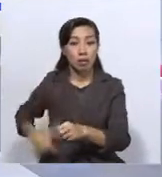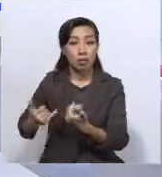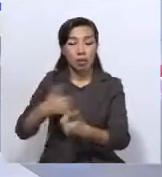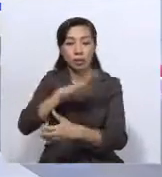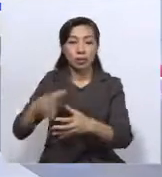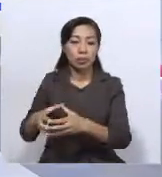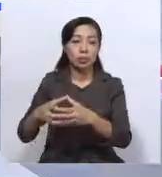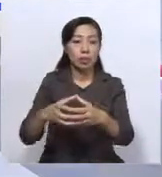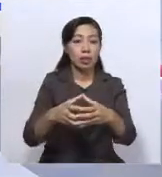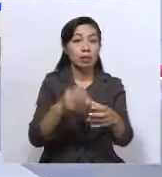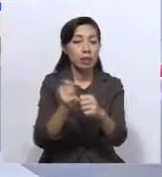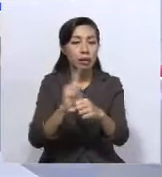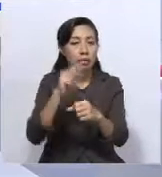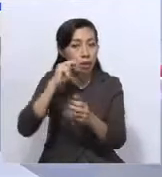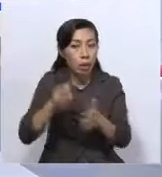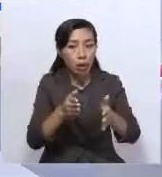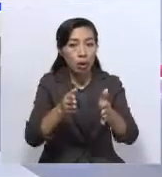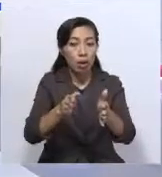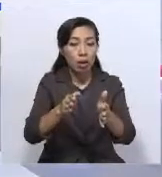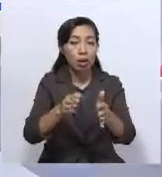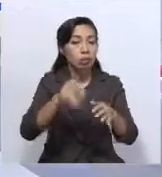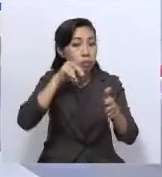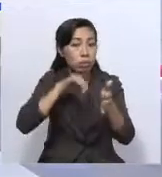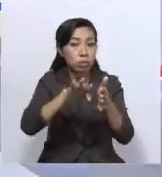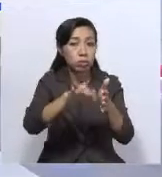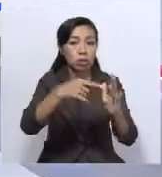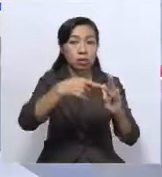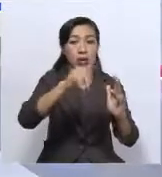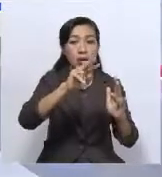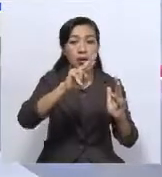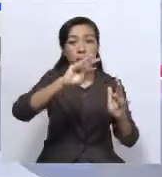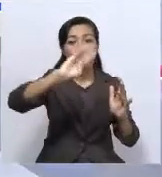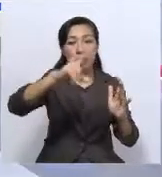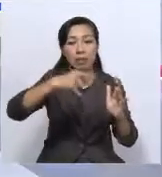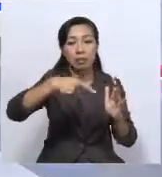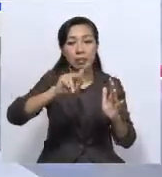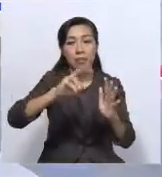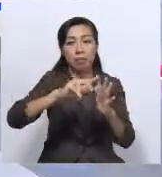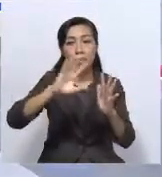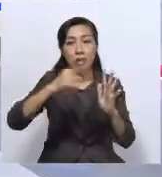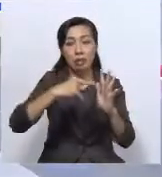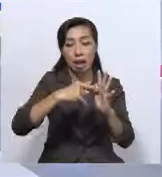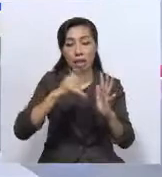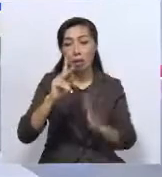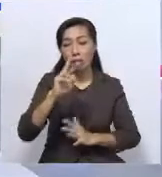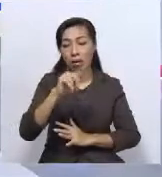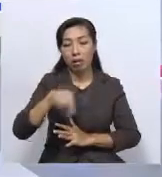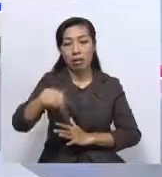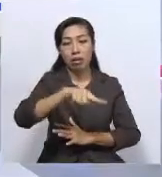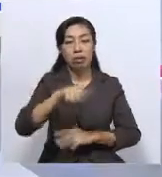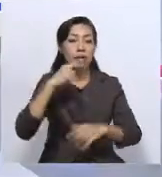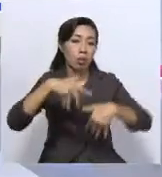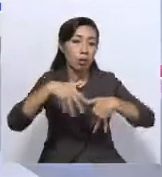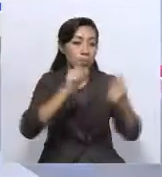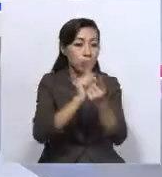ขาไปร่วมการปรับภูมิทัศน์คลองเปรมประชากรและทำกิจกรรมชุมชนสัมพันธ์ให้ความรู้กับคนในชุมชนด้วยนะคะรวมถึง